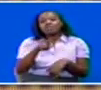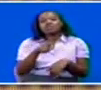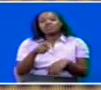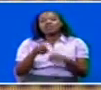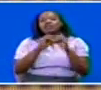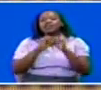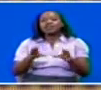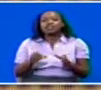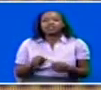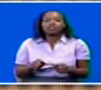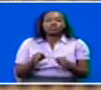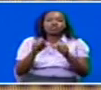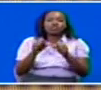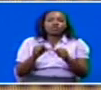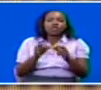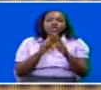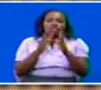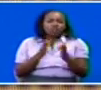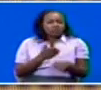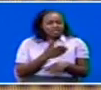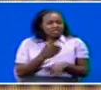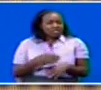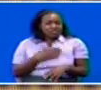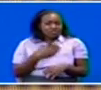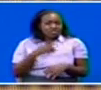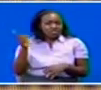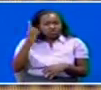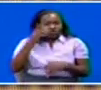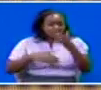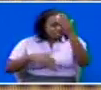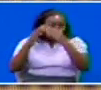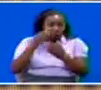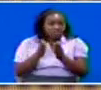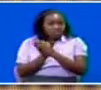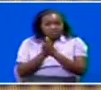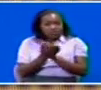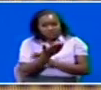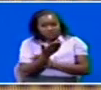kinachoendelea. Shadrack Miti alizuru chuo kikuu cha Nairobi na hii hapa taarifa yake.